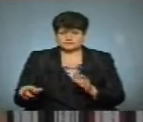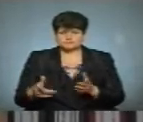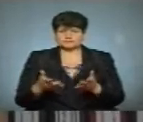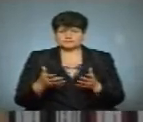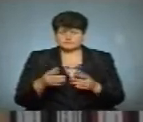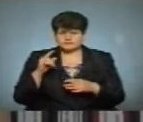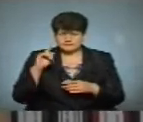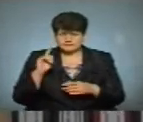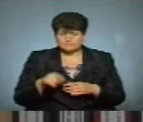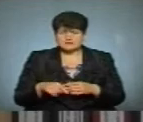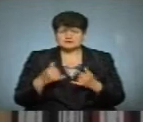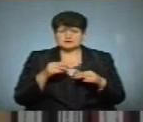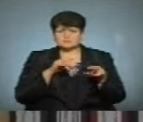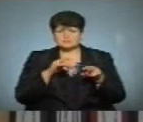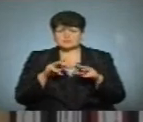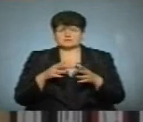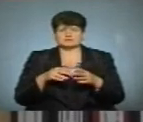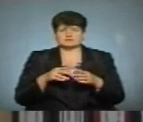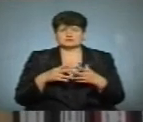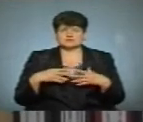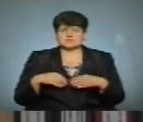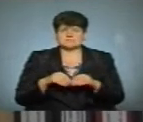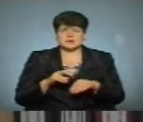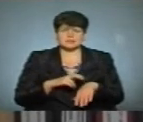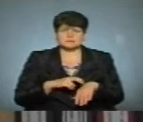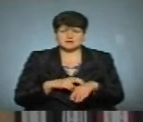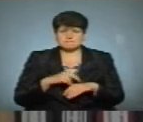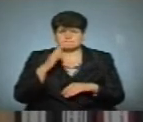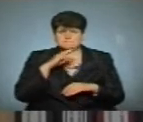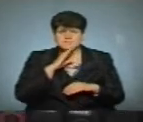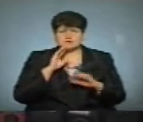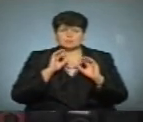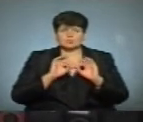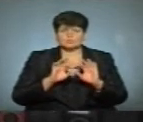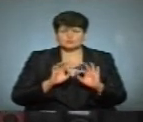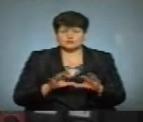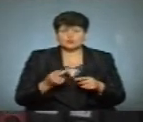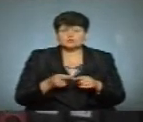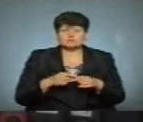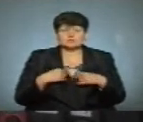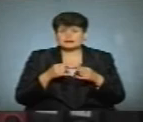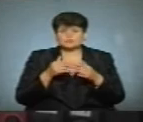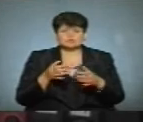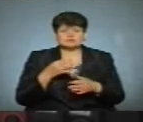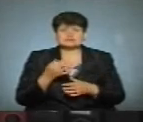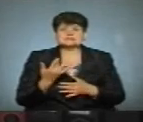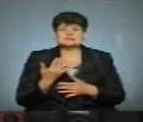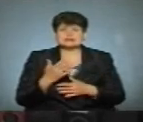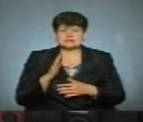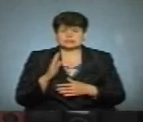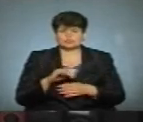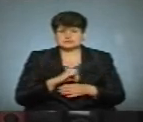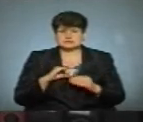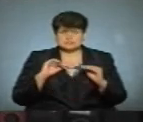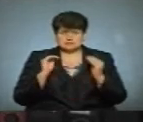зараз спостерігаються під наглядом своїх сімейних лікарів, батьків проінформовано. Цього ми не можемо сказати, наскільки буде самоізоляція, це все